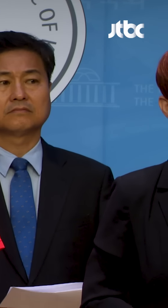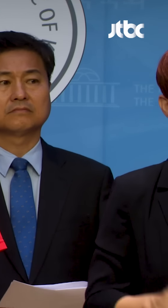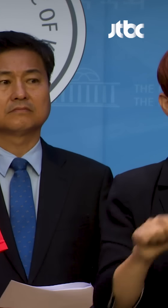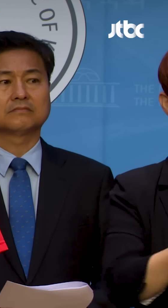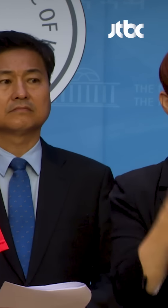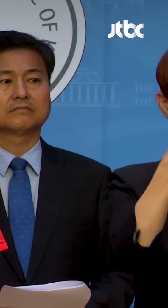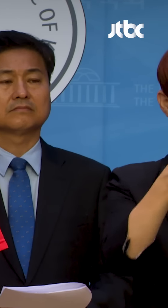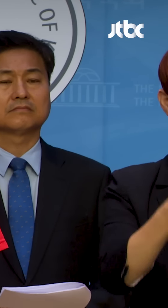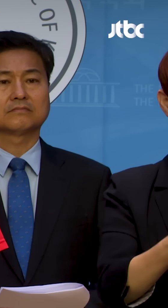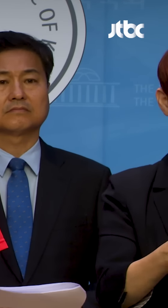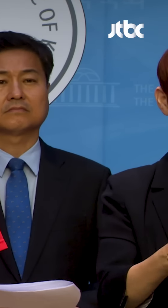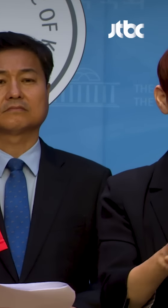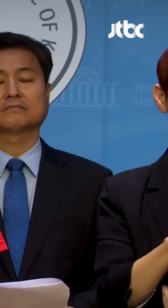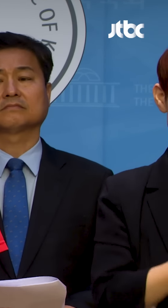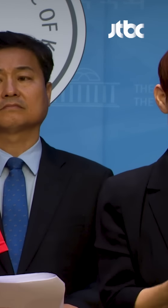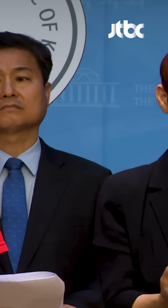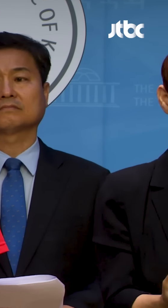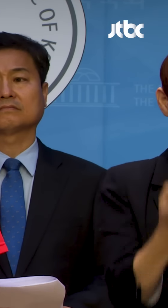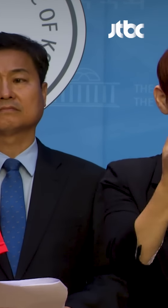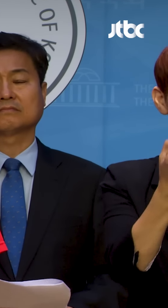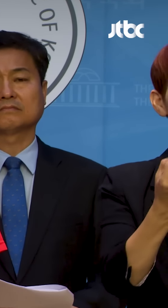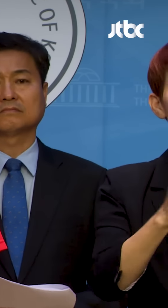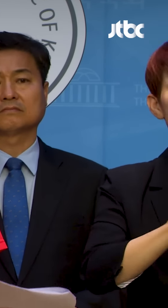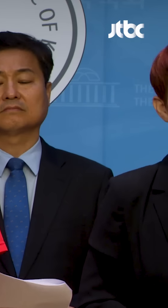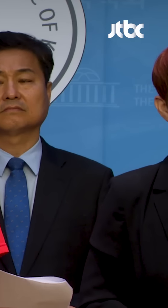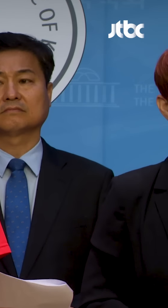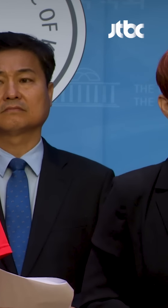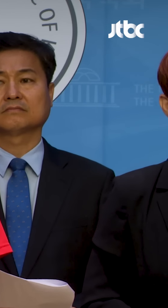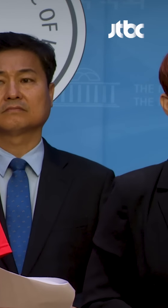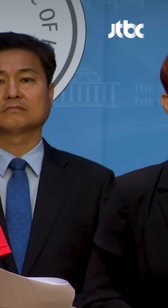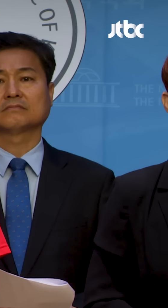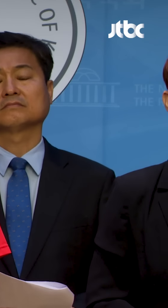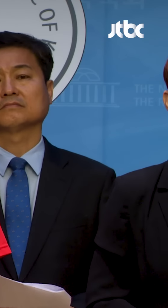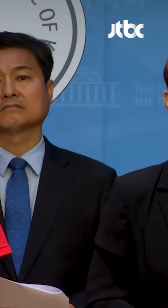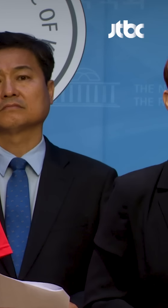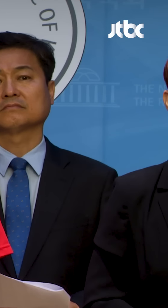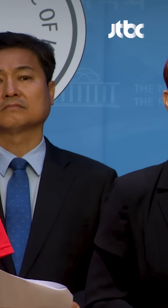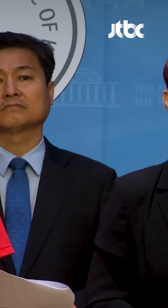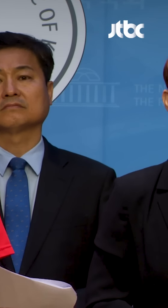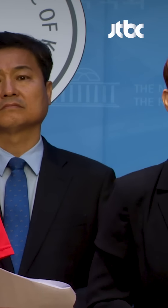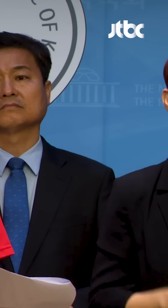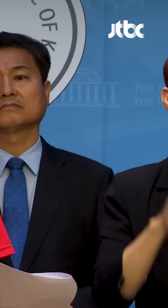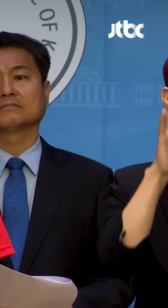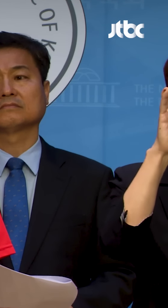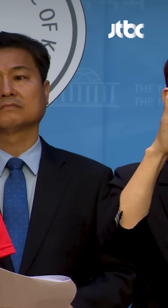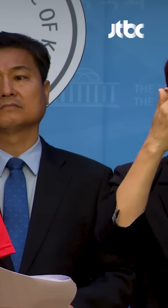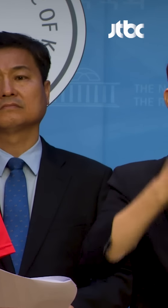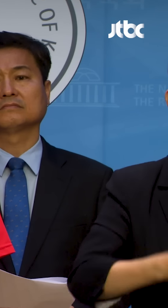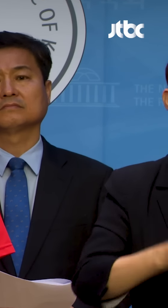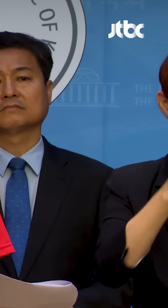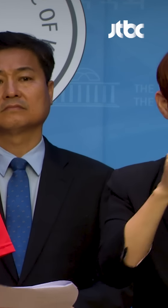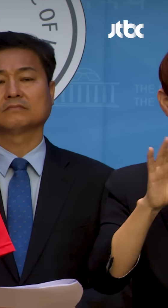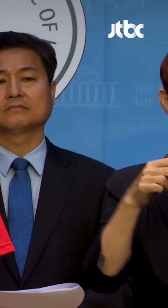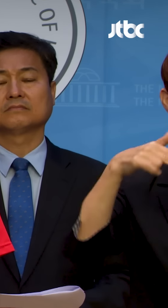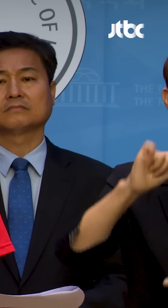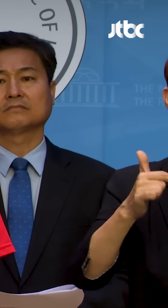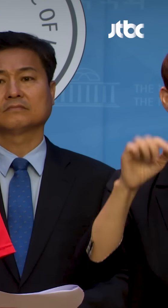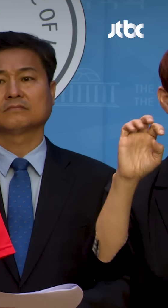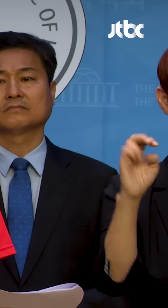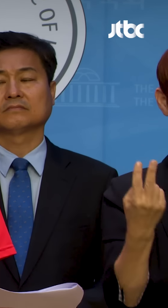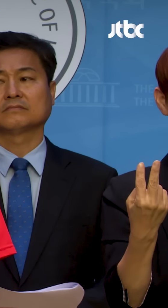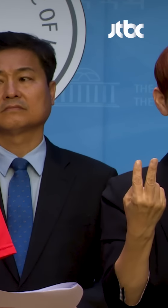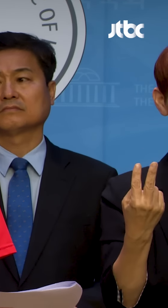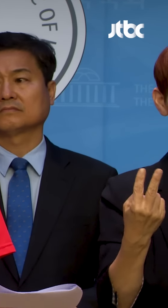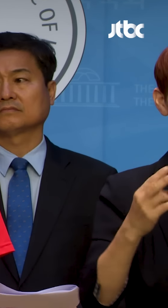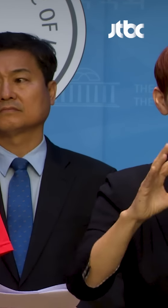특검법 가장 빠른 방법으로 당장 처리해야 합니다. 마지막으로 임기 40여일을 남겨두신 김진표